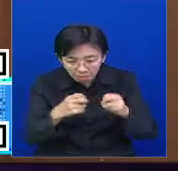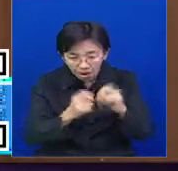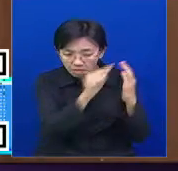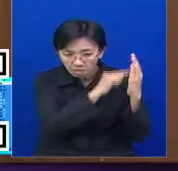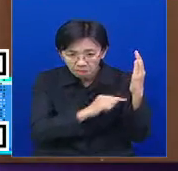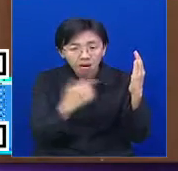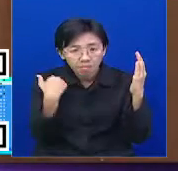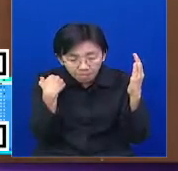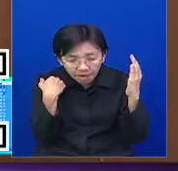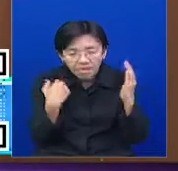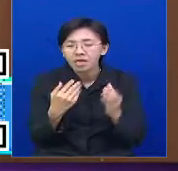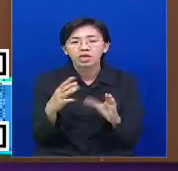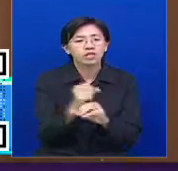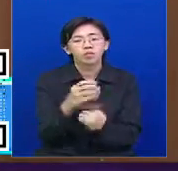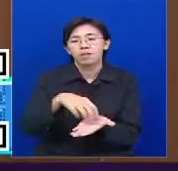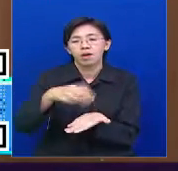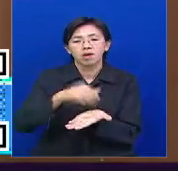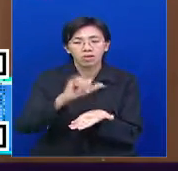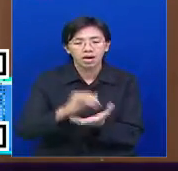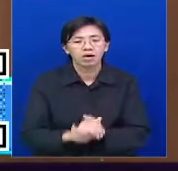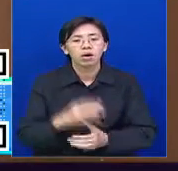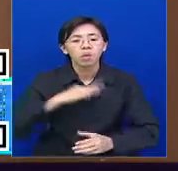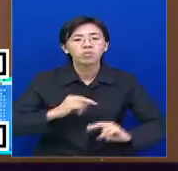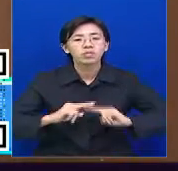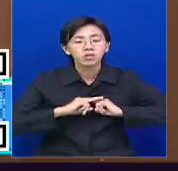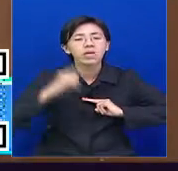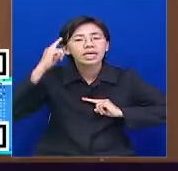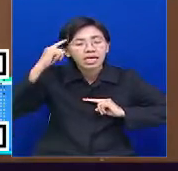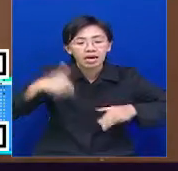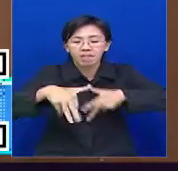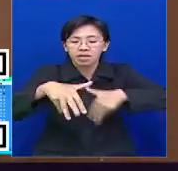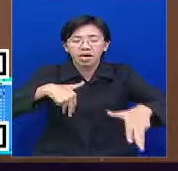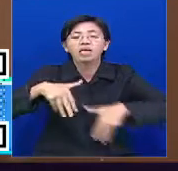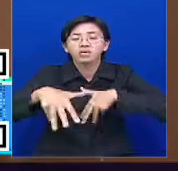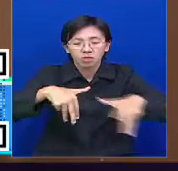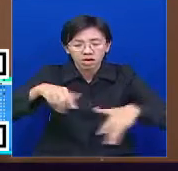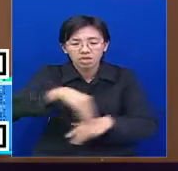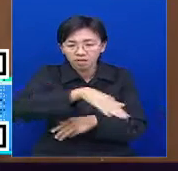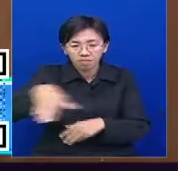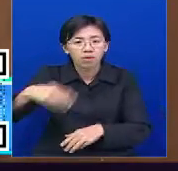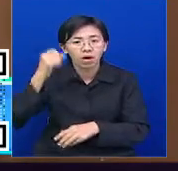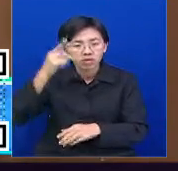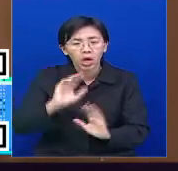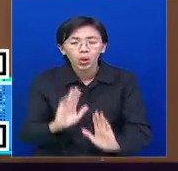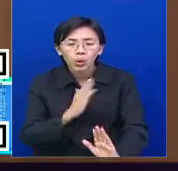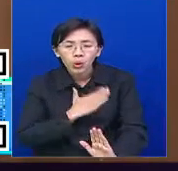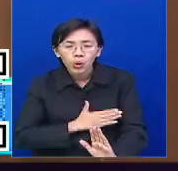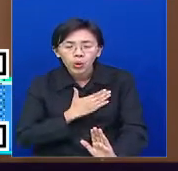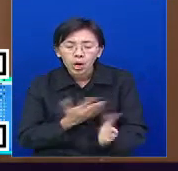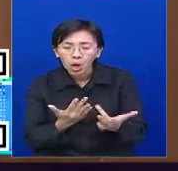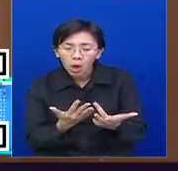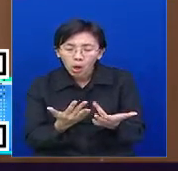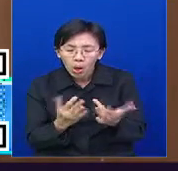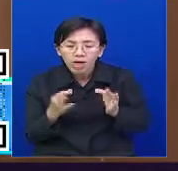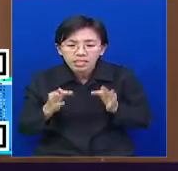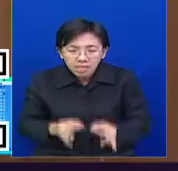ท้ายก่อนถึงวันลงประชามติส่วนตัวก็เชื่อนะคะว่าสุดท้ายประชาชนนั้นจะมีความเข้าใจแต่ก็ต้องให้เวลาในการตัดสินใจและ